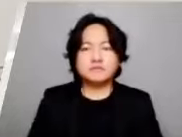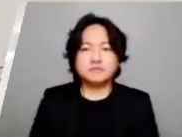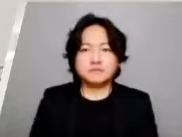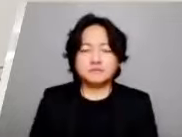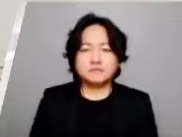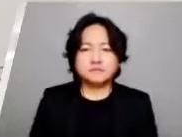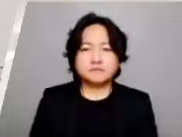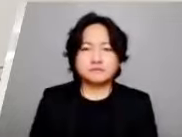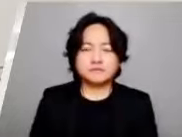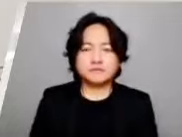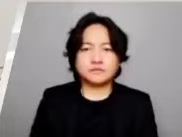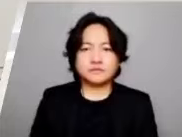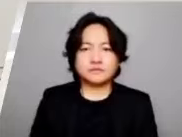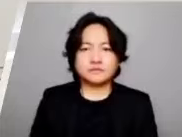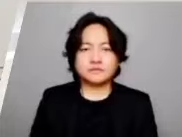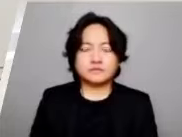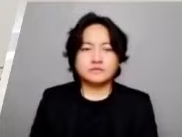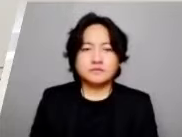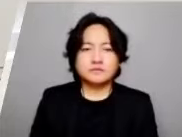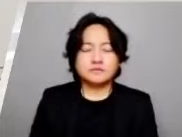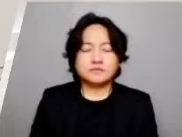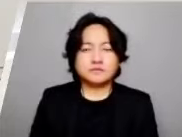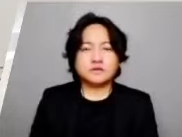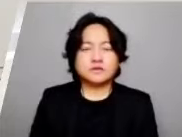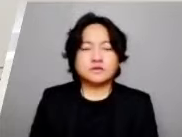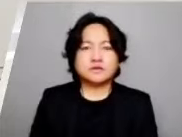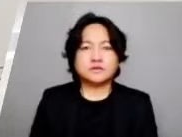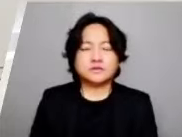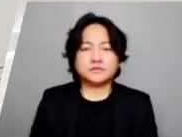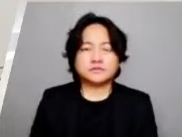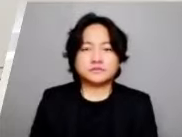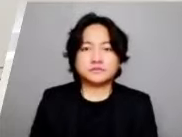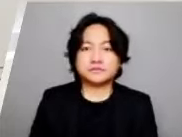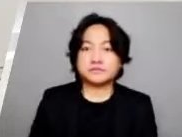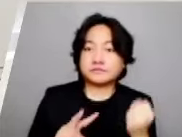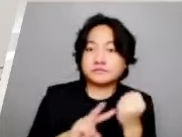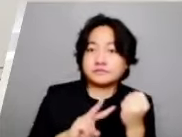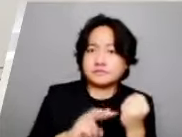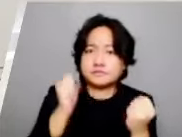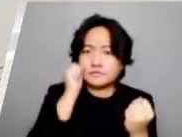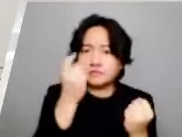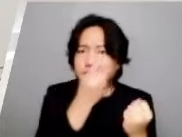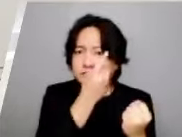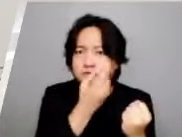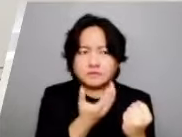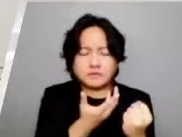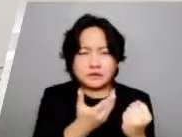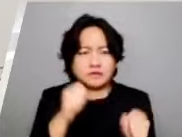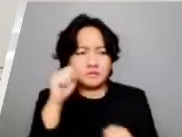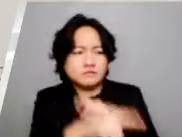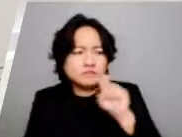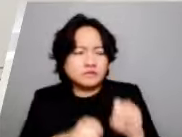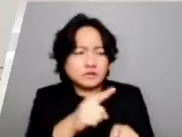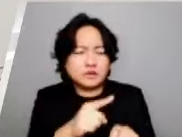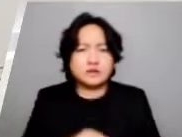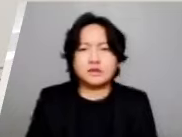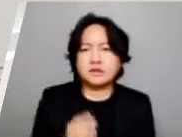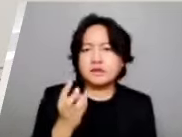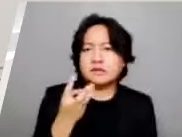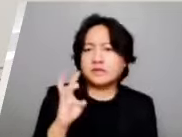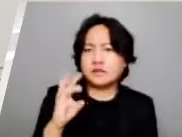Kunesyon sa kamera ang paggastos ng Office of the Vice President ng 16 na milyong pisong confidential funds para sa pagrenta